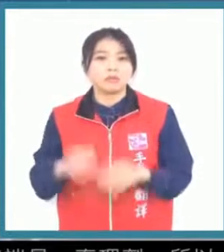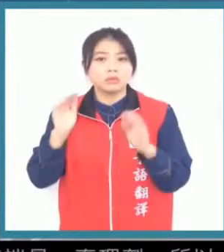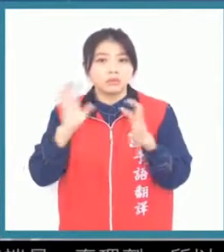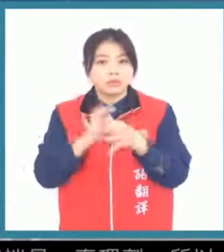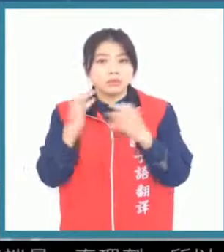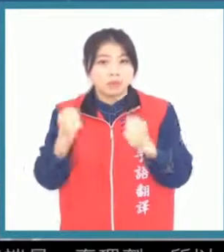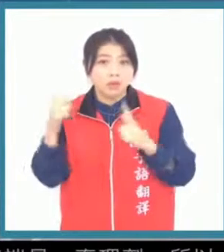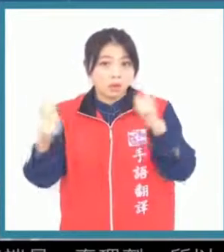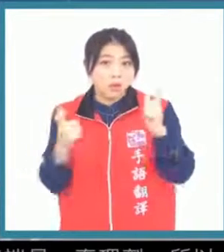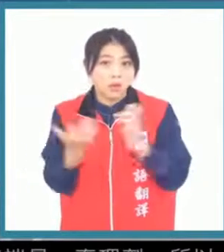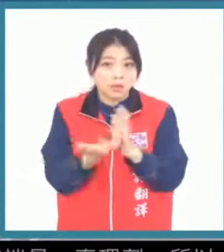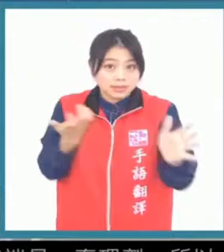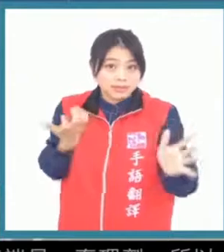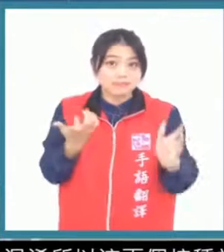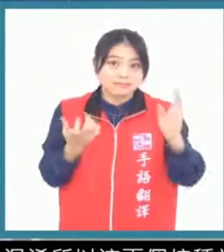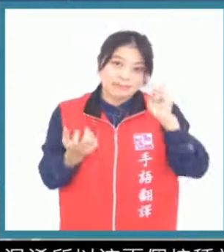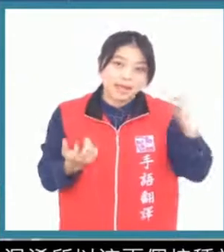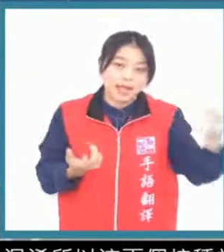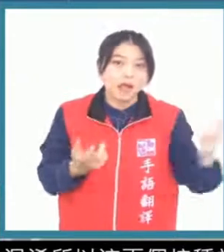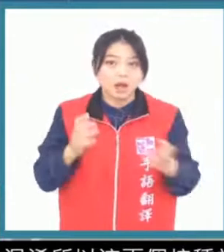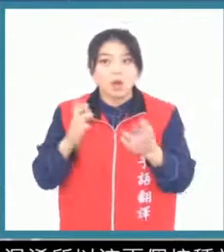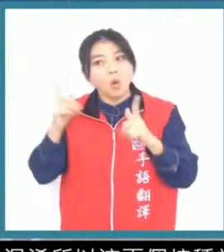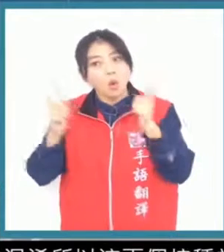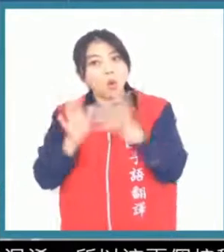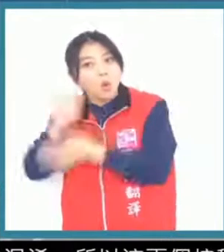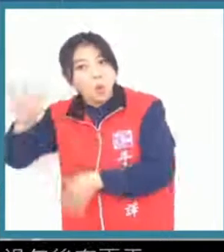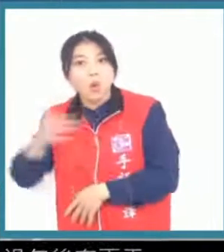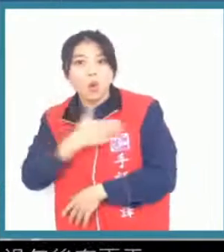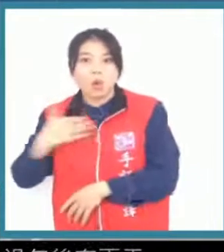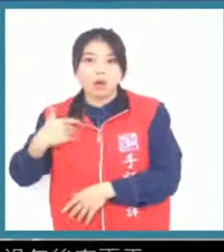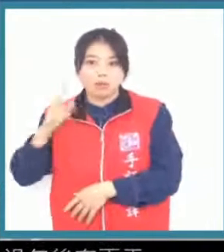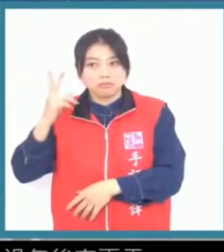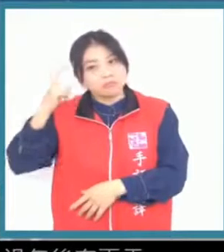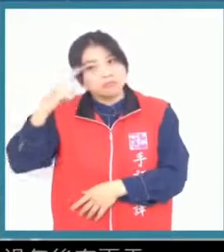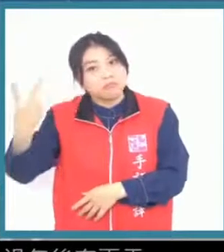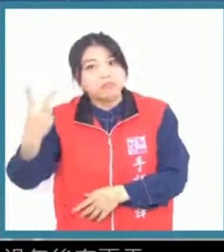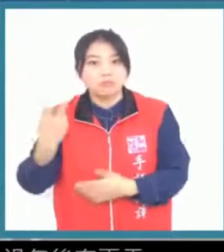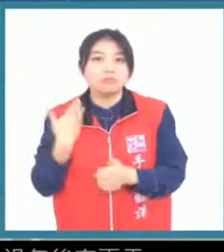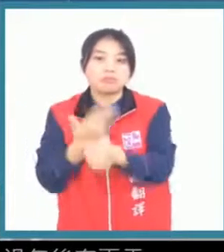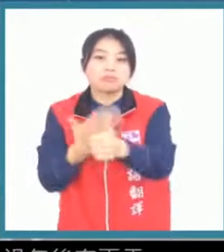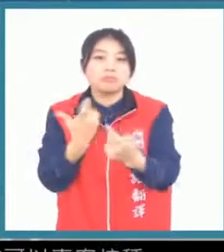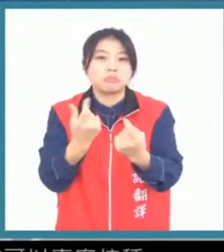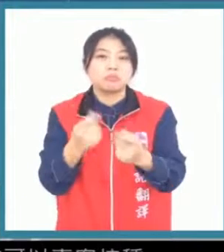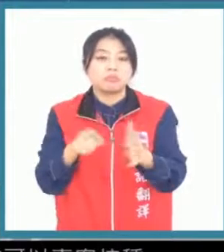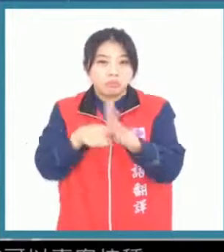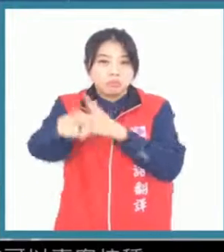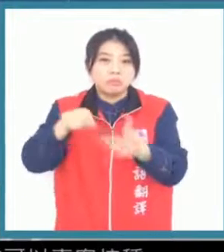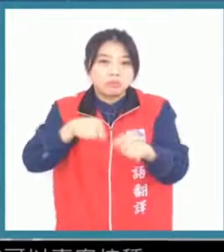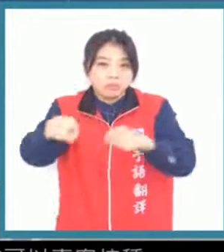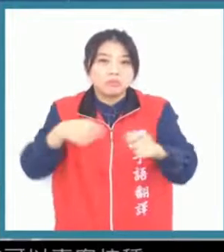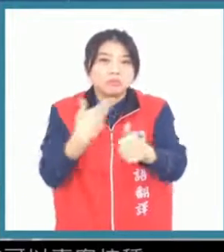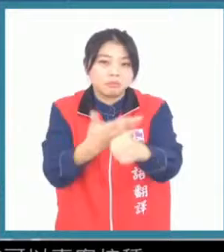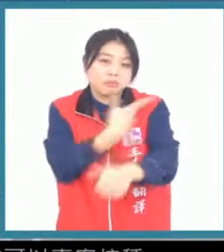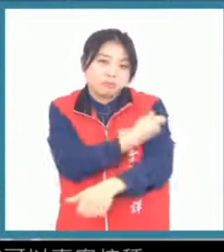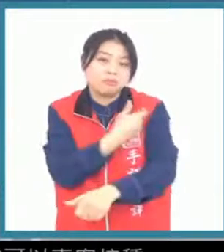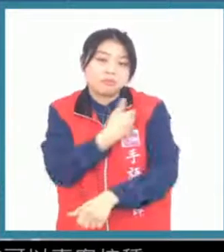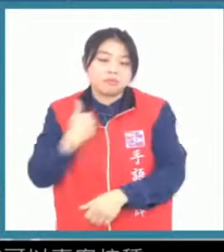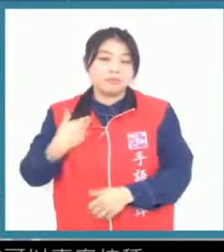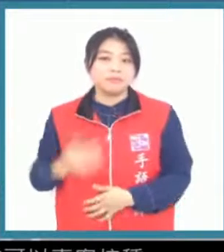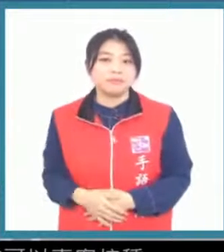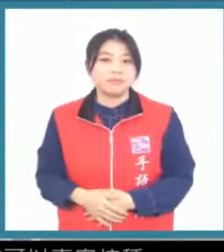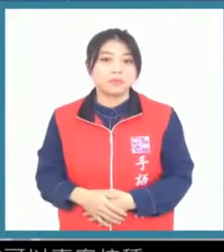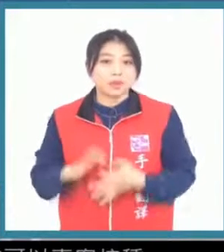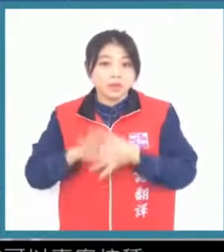有两天，过年后有两天，都有可以专案接种。那另外在这个过年期